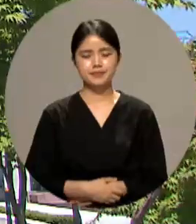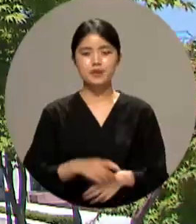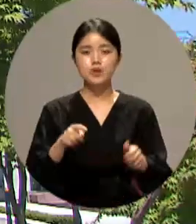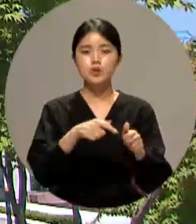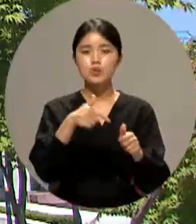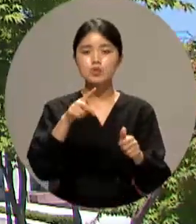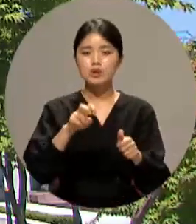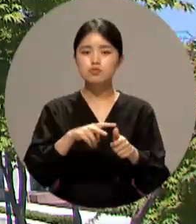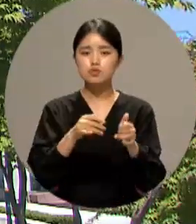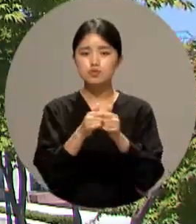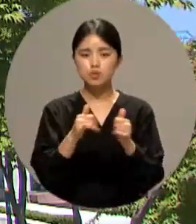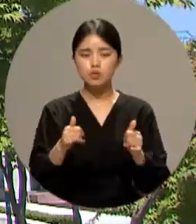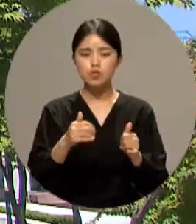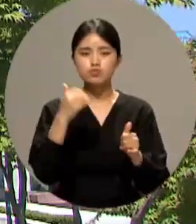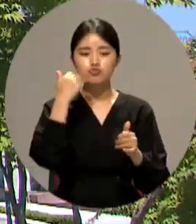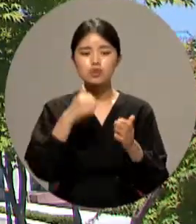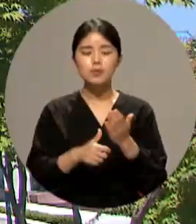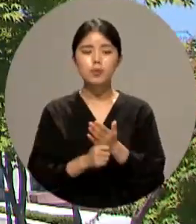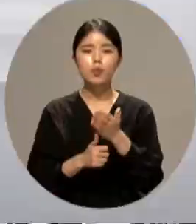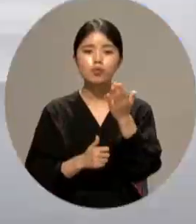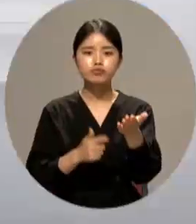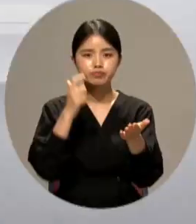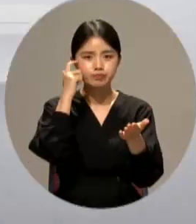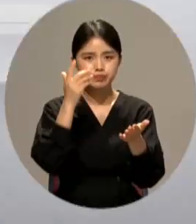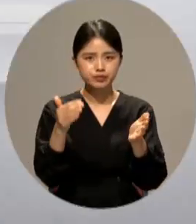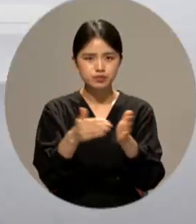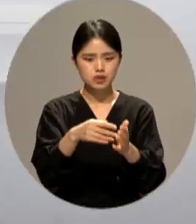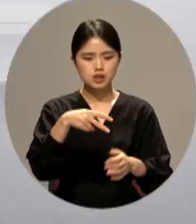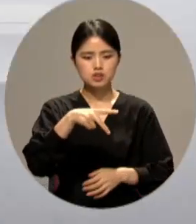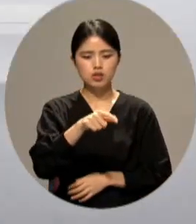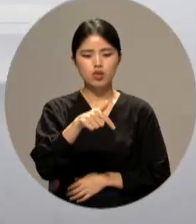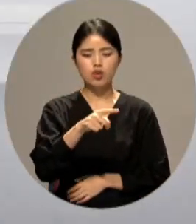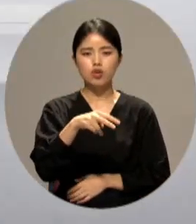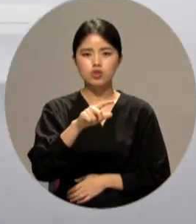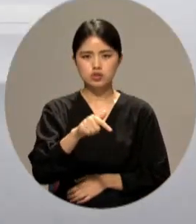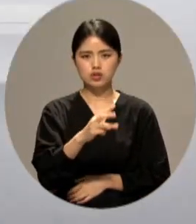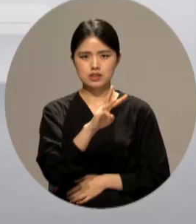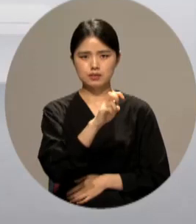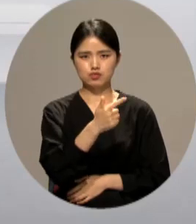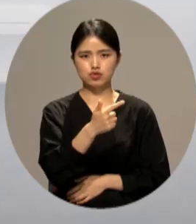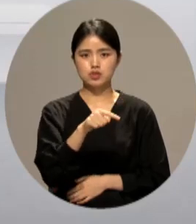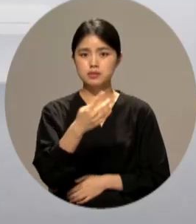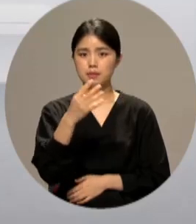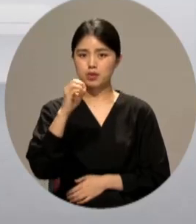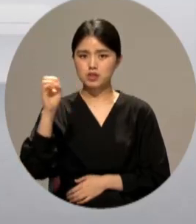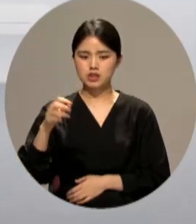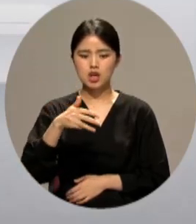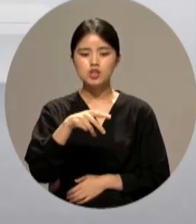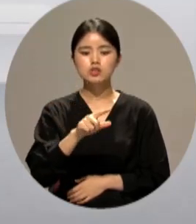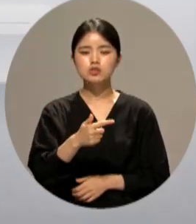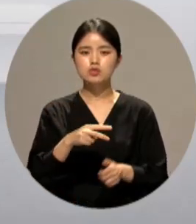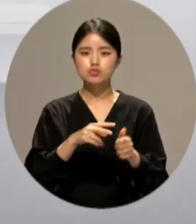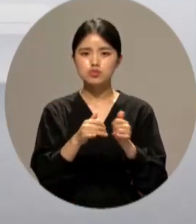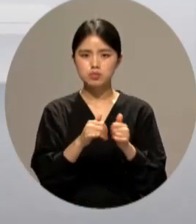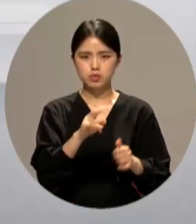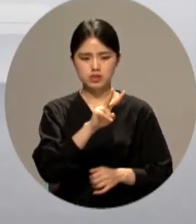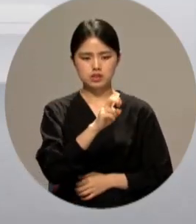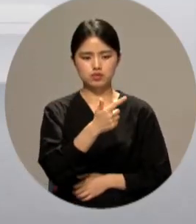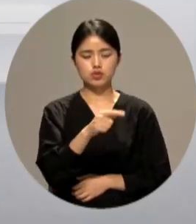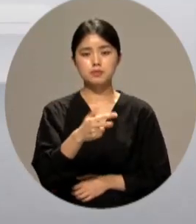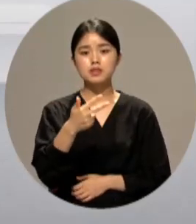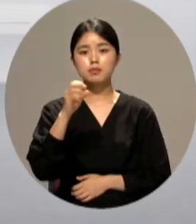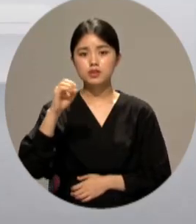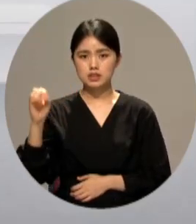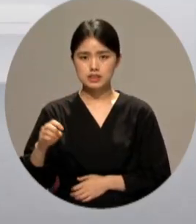교육감 후보 중에 누구에게 투표할 지를 물었습니다 서거석 우보 36.4% 1005 성 후보 26.7%